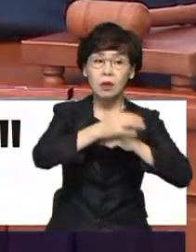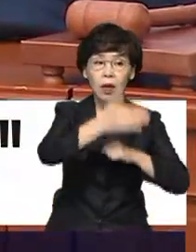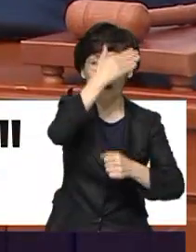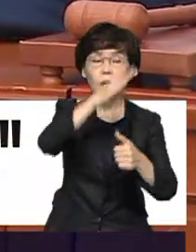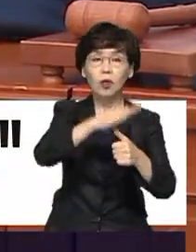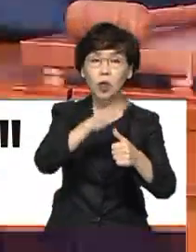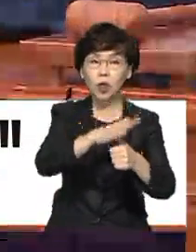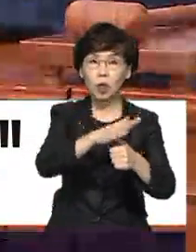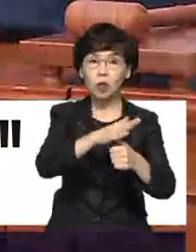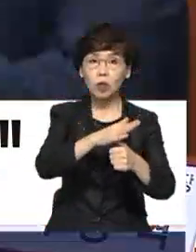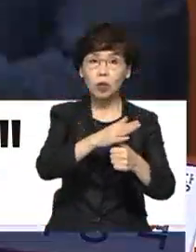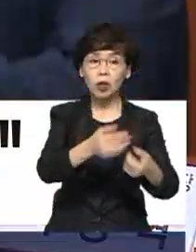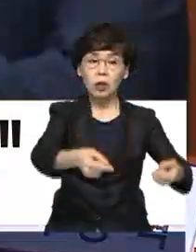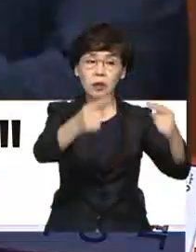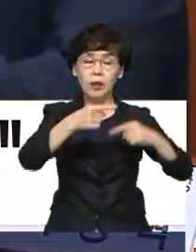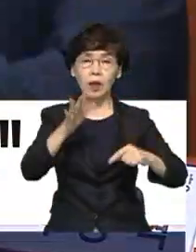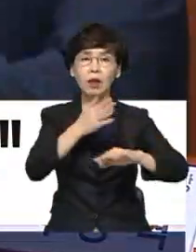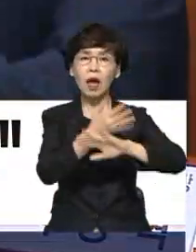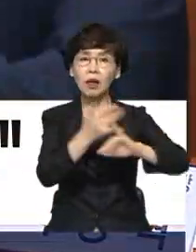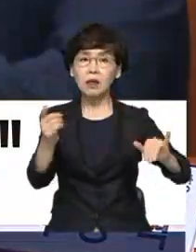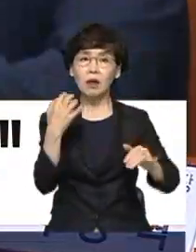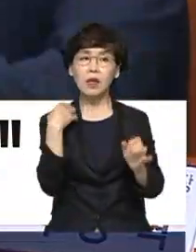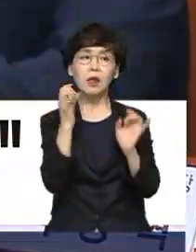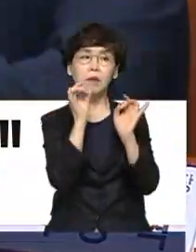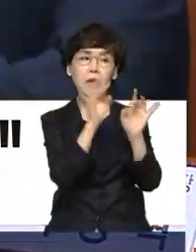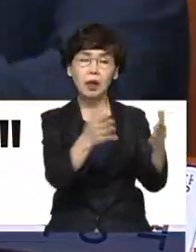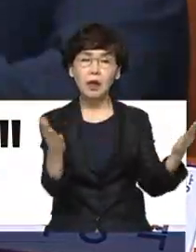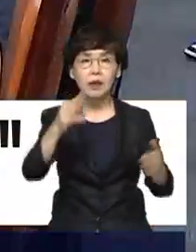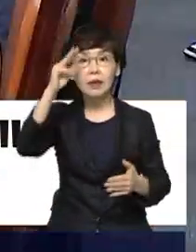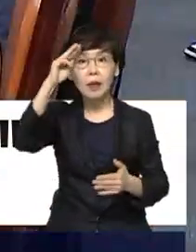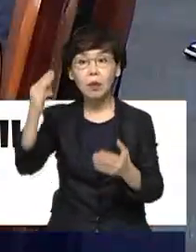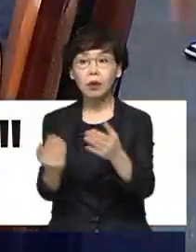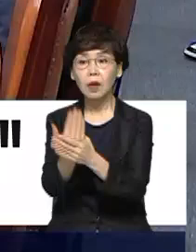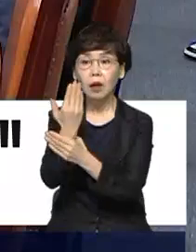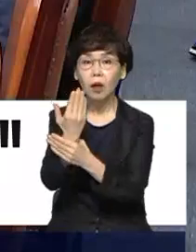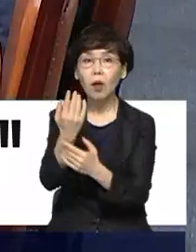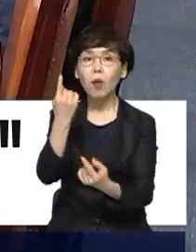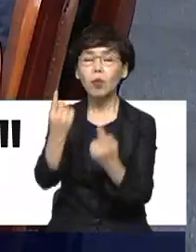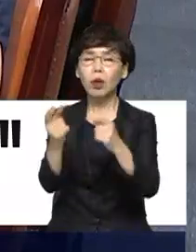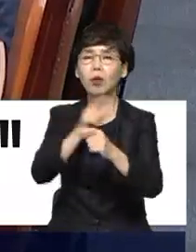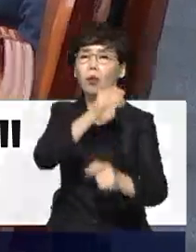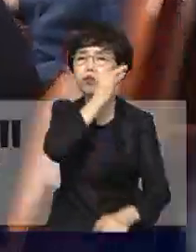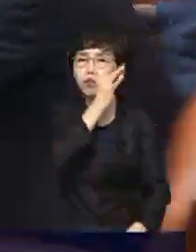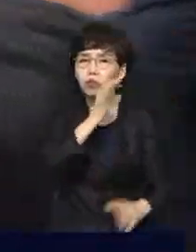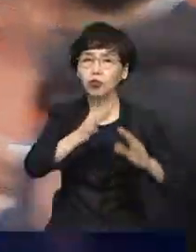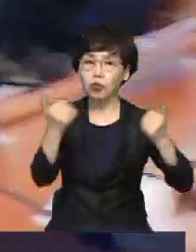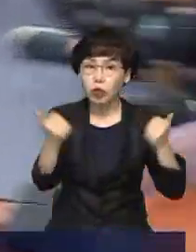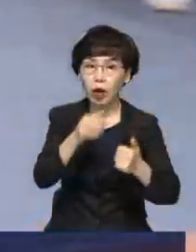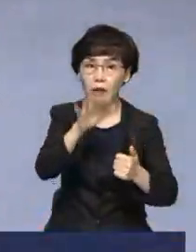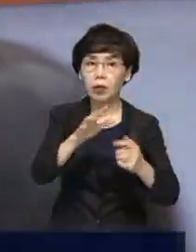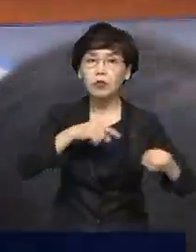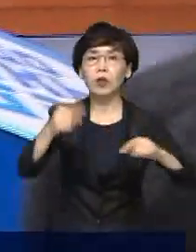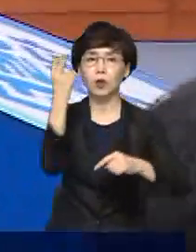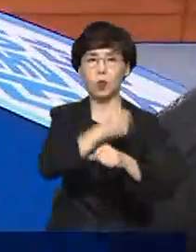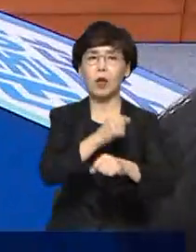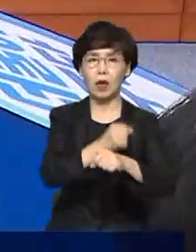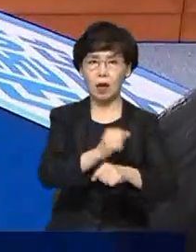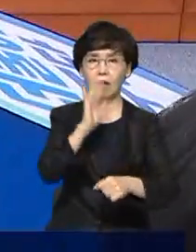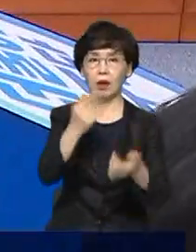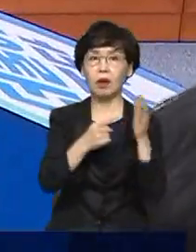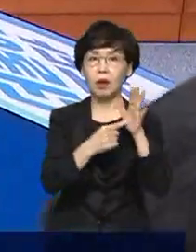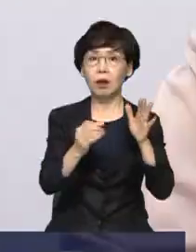청소년들이 보는 앞에서 남탓만 하는 모습은 잼버리 사태보다 더 부끄럽다며 국회 차원의 국정조사를 열어야 한다고